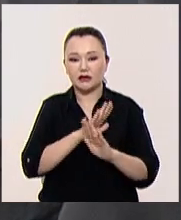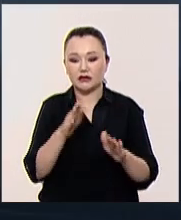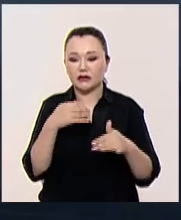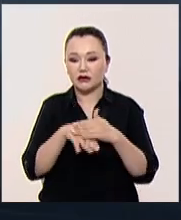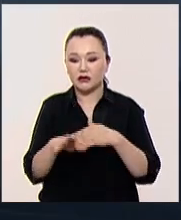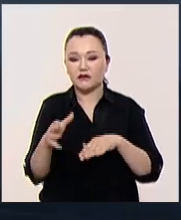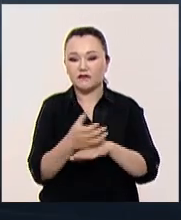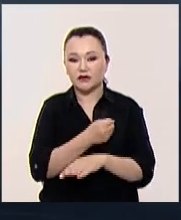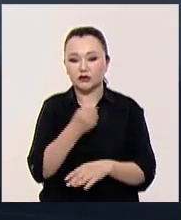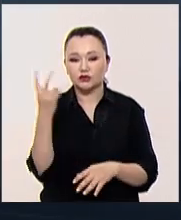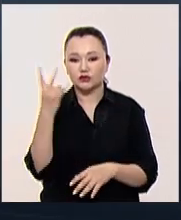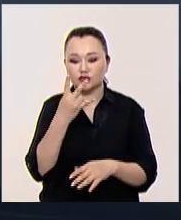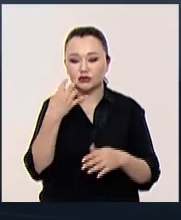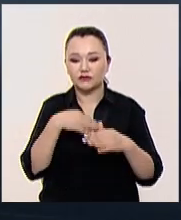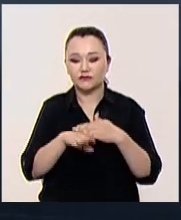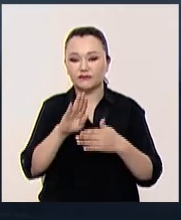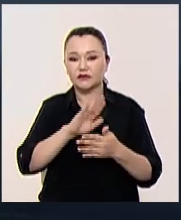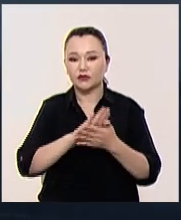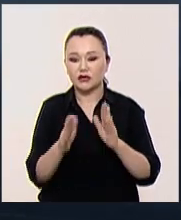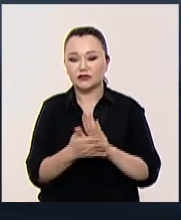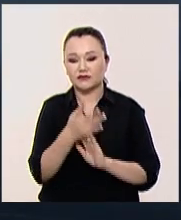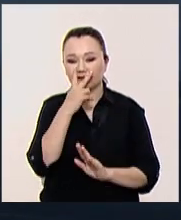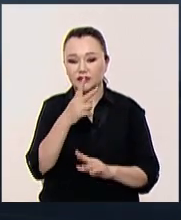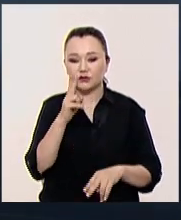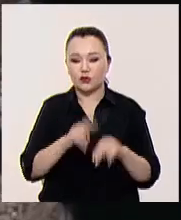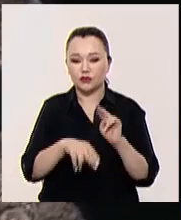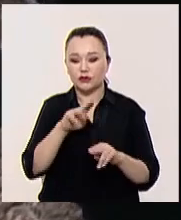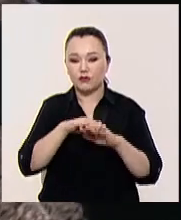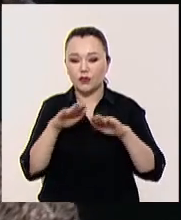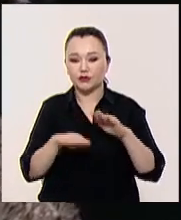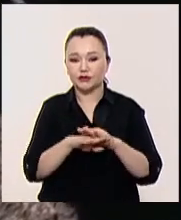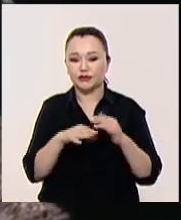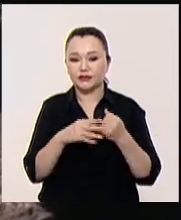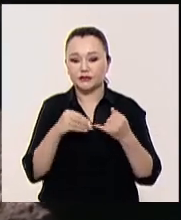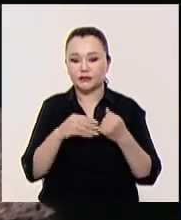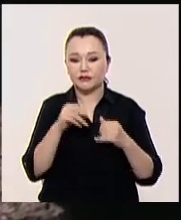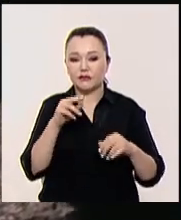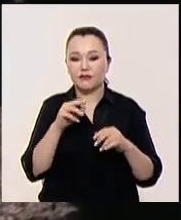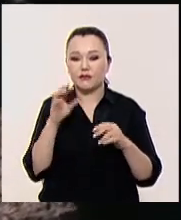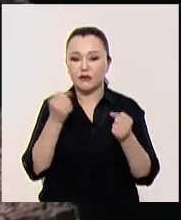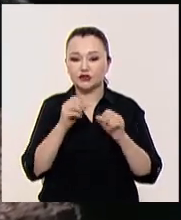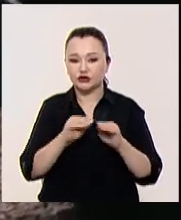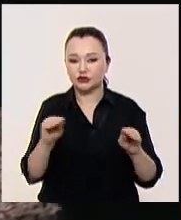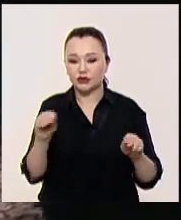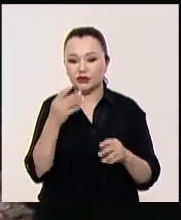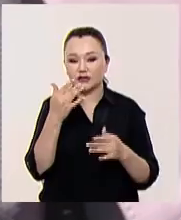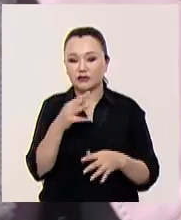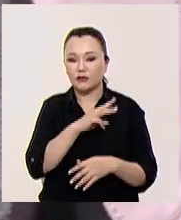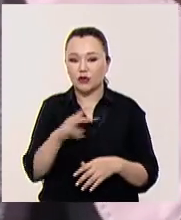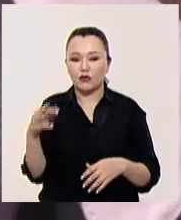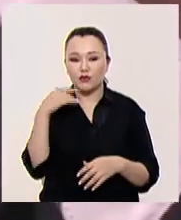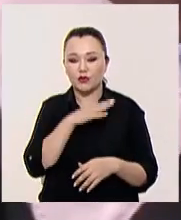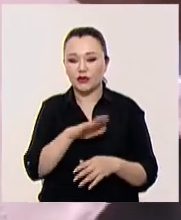выход. Выходом из ситуации власти видят строительство подземных парковок. Вот только цена на них доходит до нескольких миллионов. И